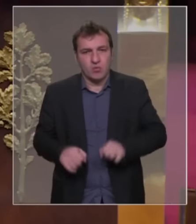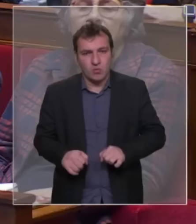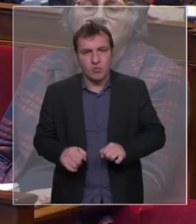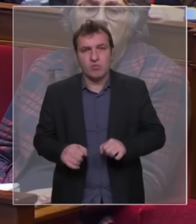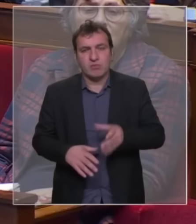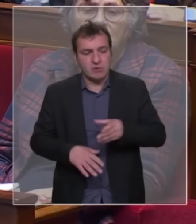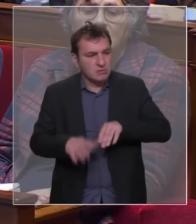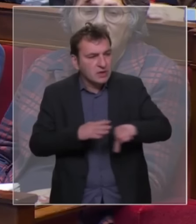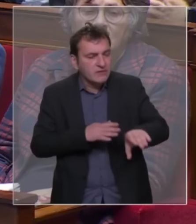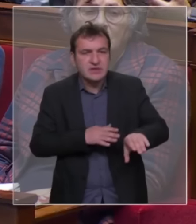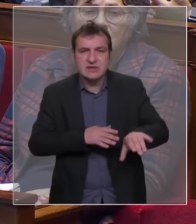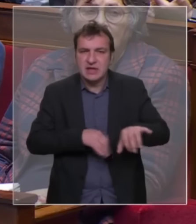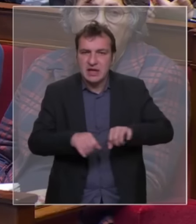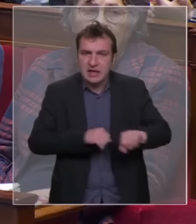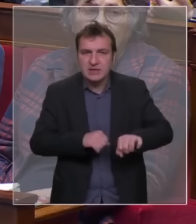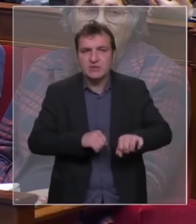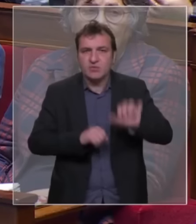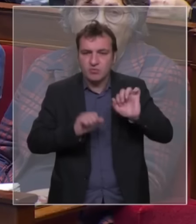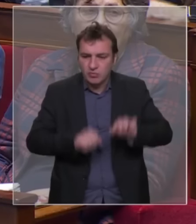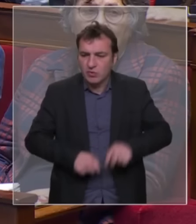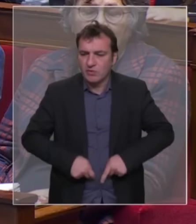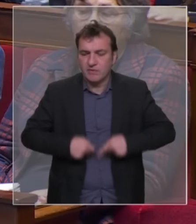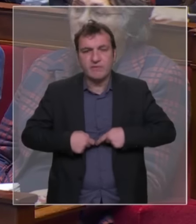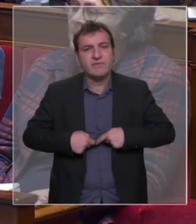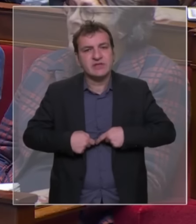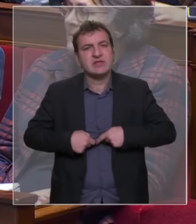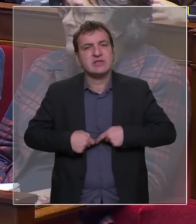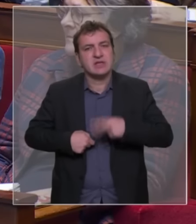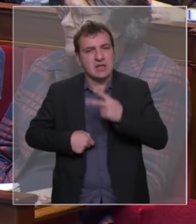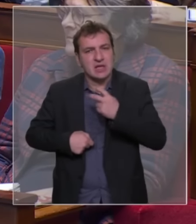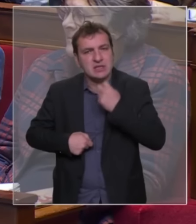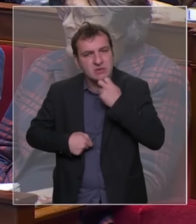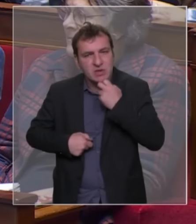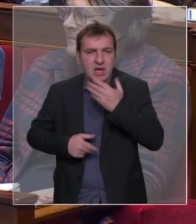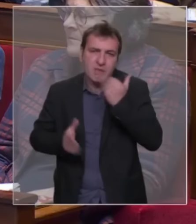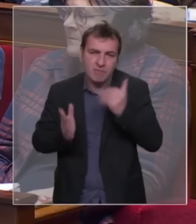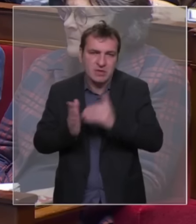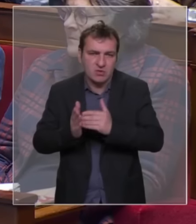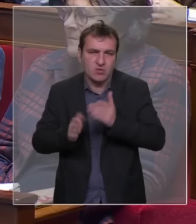améliorent la vie des Français dans la durée. Ces choix, nous les ferons avec une attention